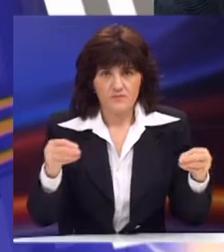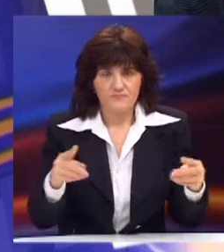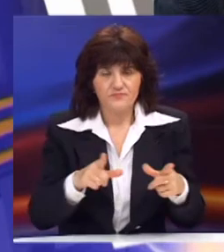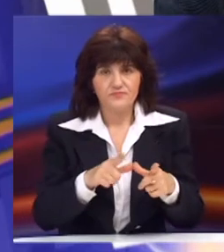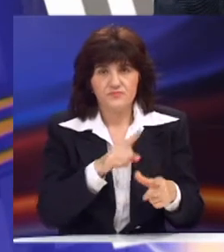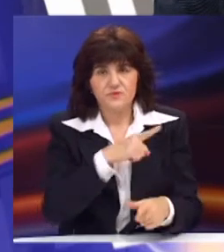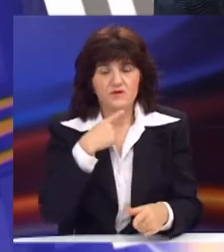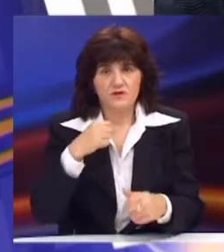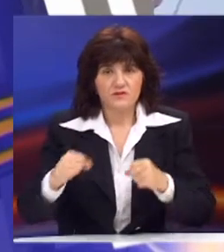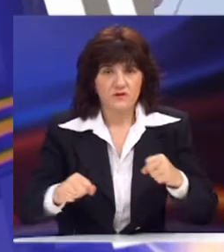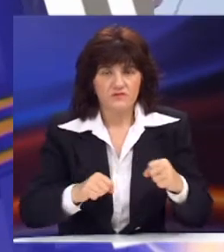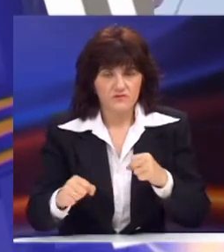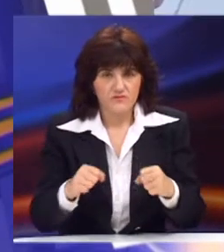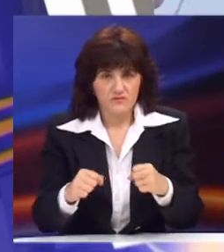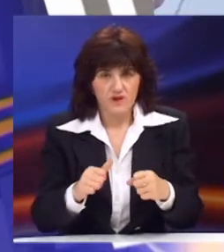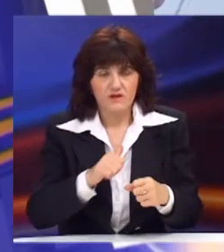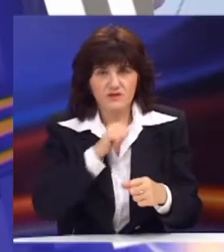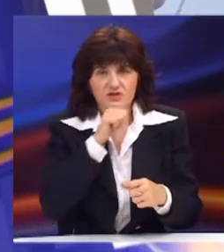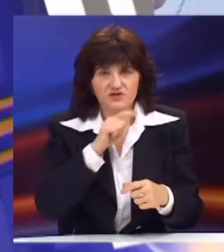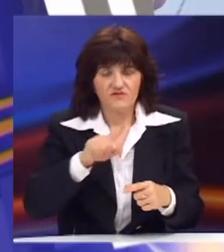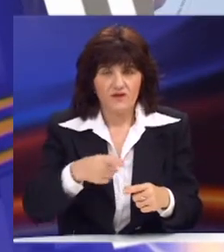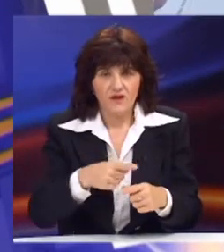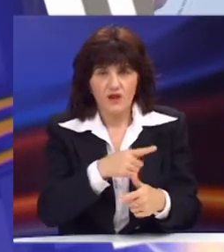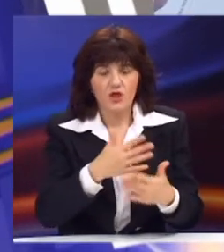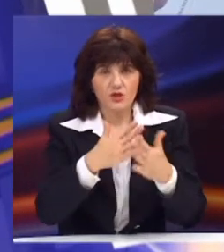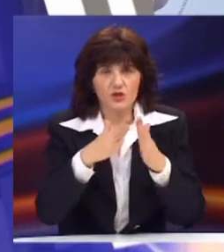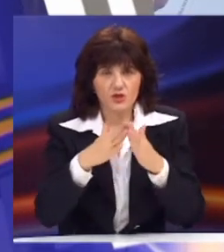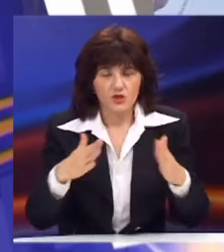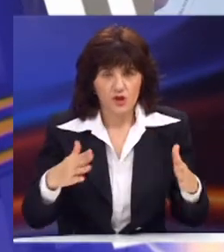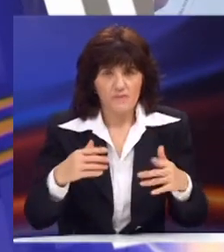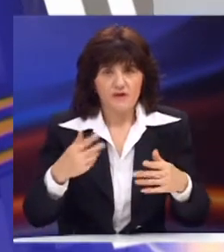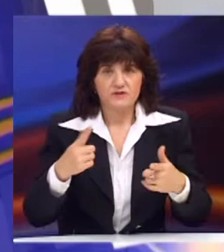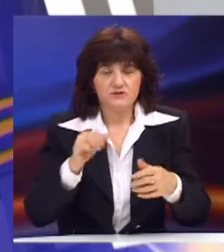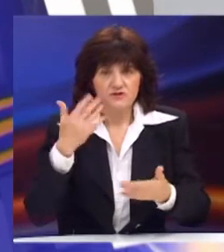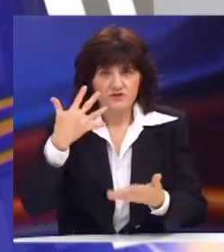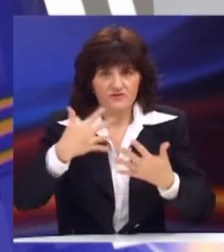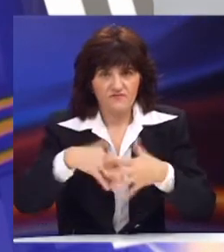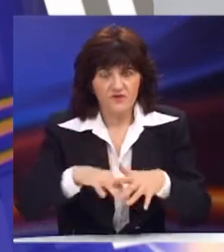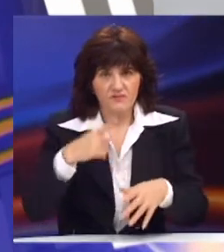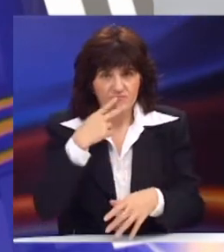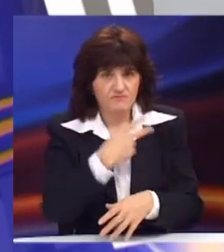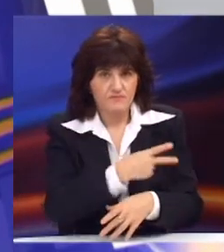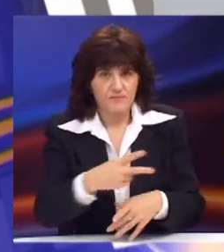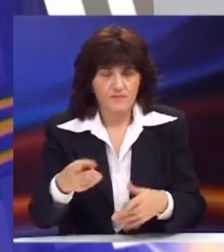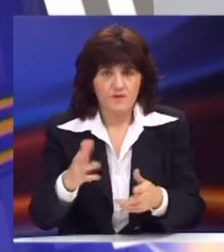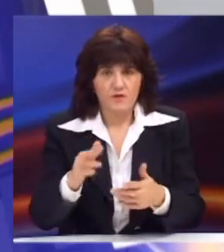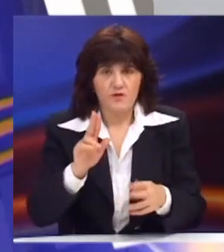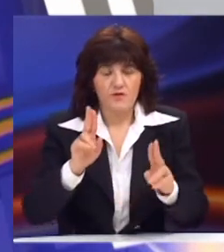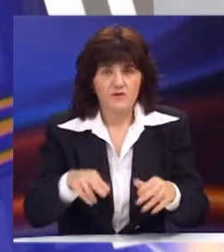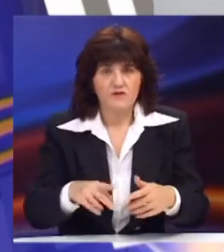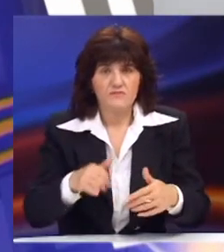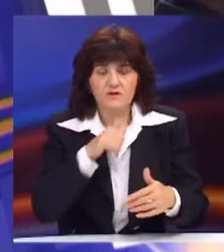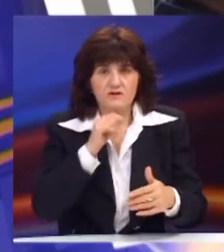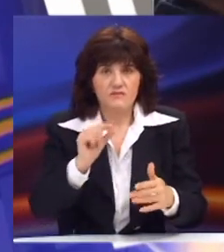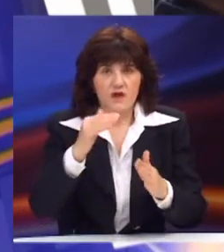privredne komore Subotica izjavio direktor ove kompanije Ištvan Jenej, domaći proizvođači crepa prate sudbinu domaće građevinske